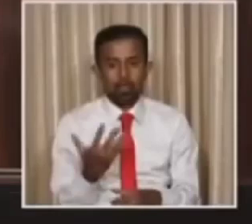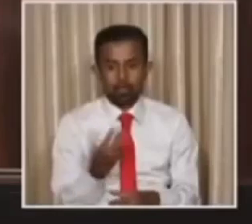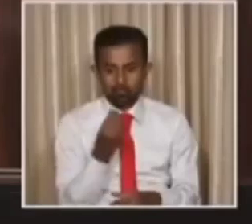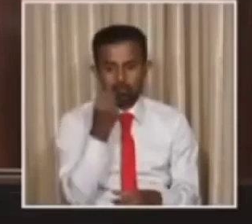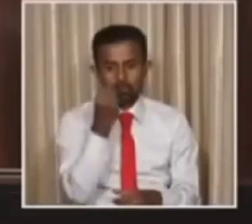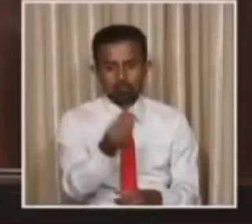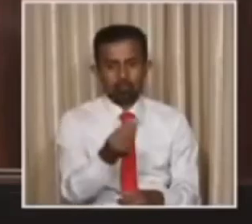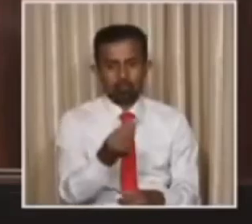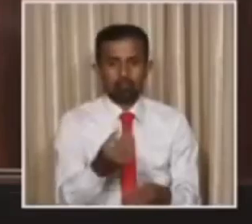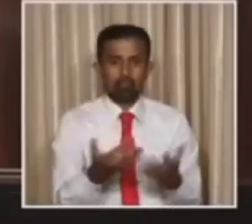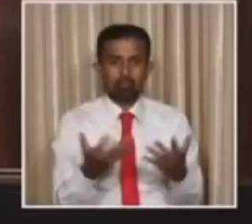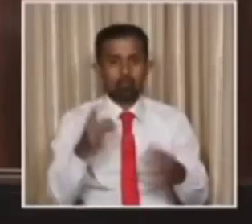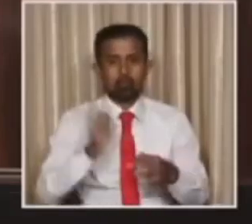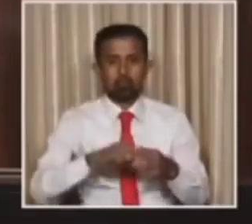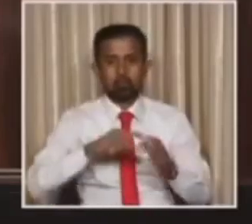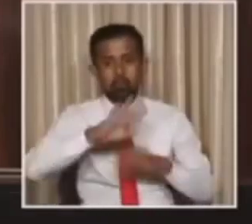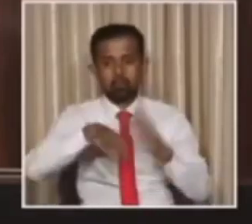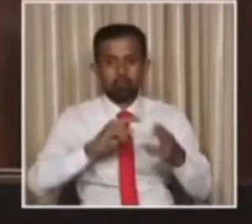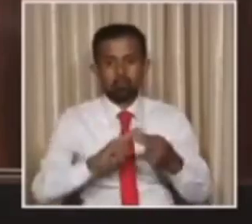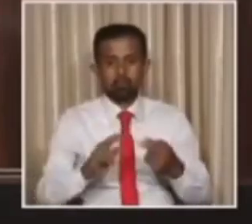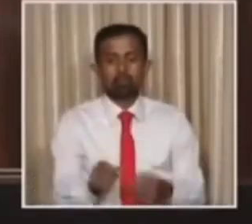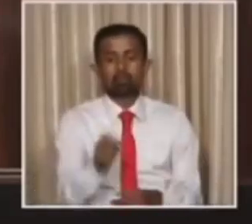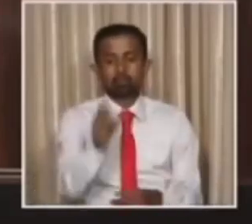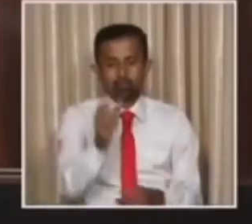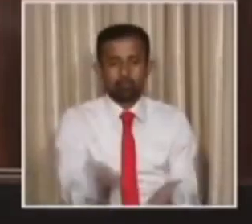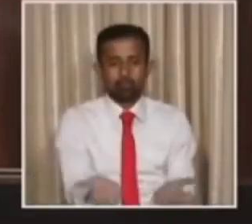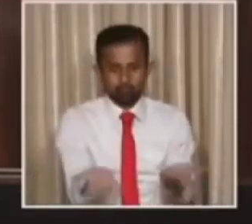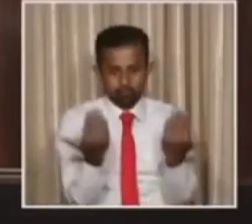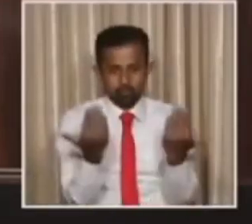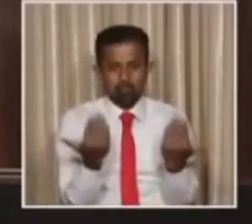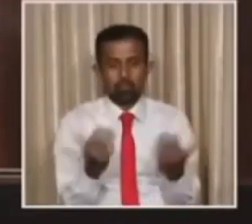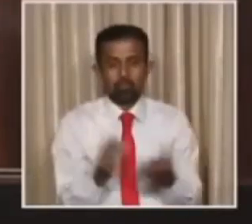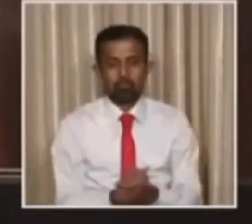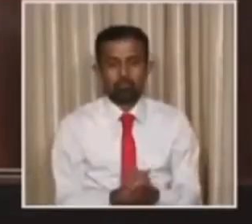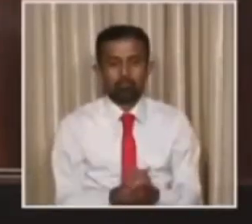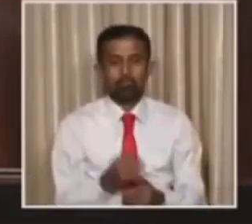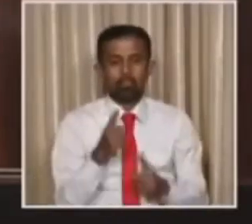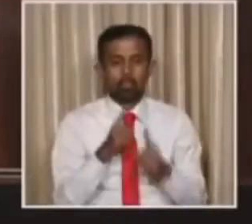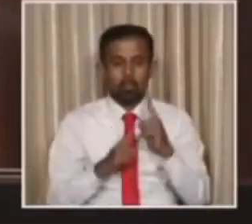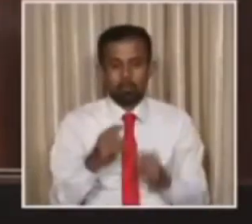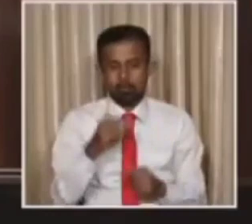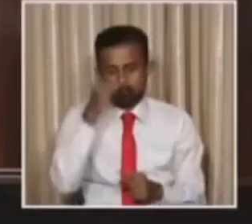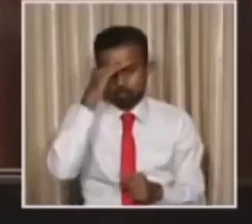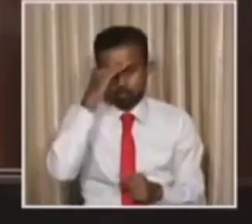Ubutumata avasthava dunna nati prasnayak metana haduwa karunakala ubutuma idirita karagena yanna.